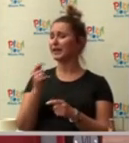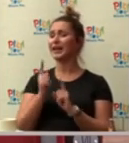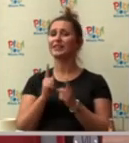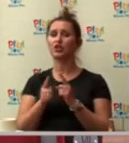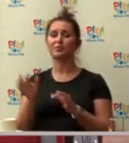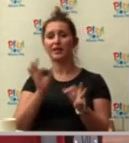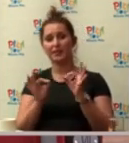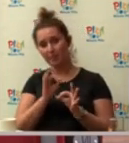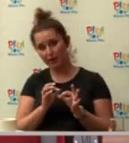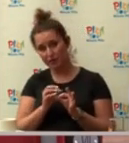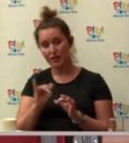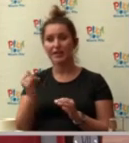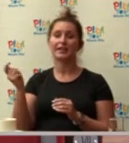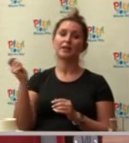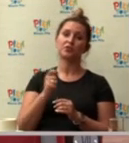pojedziemy, zamkniemy to,